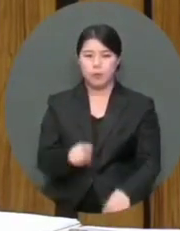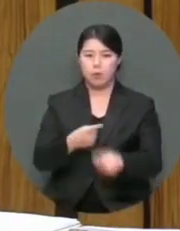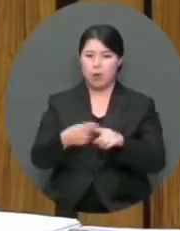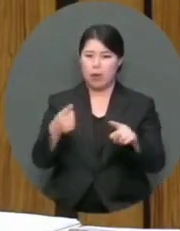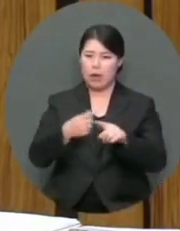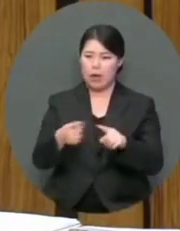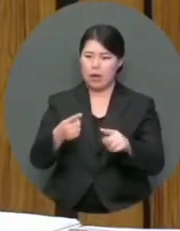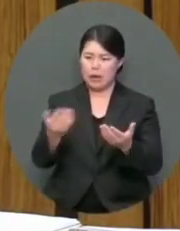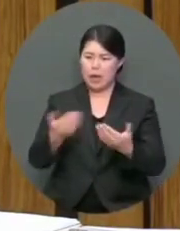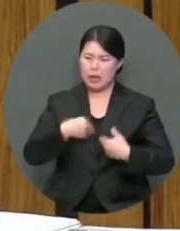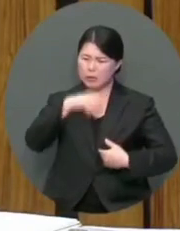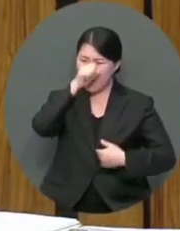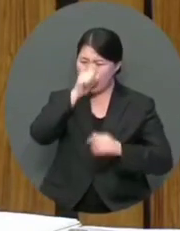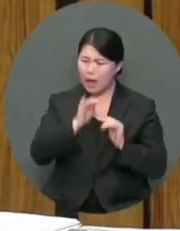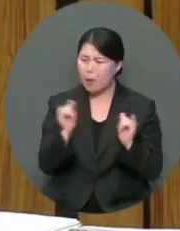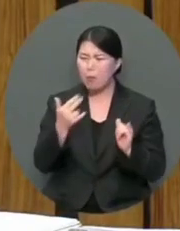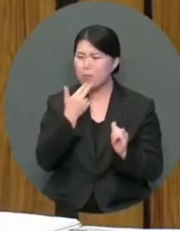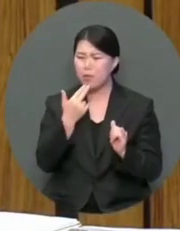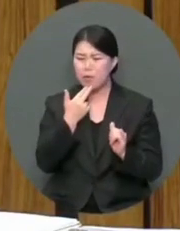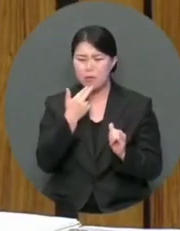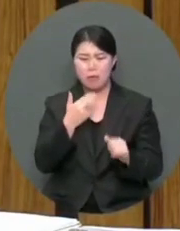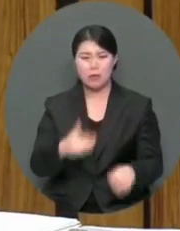평가받기 좋아하는 사람이 어디 있습니까 지금?